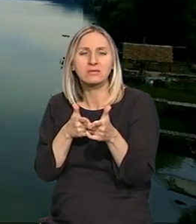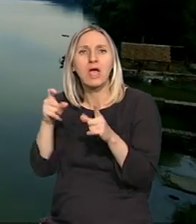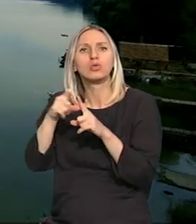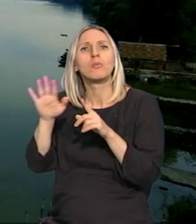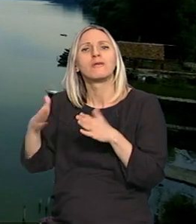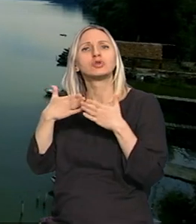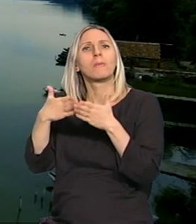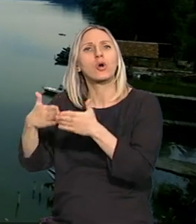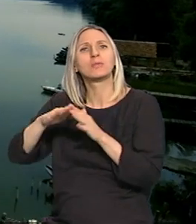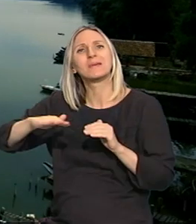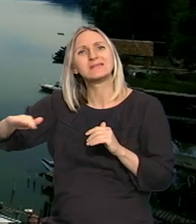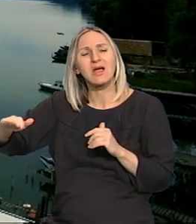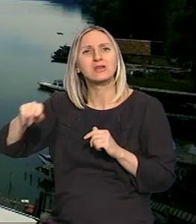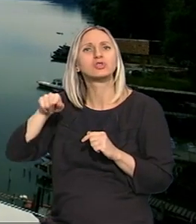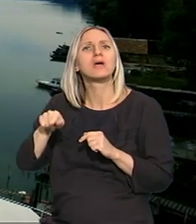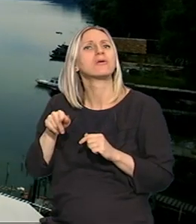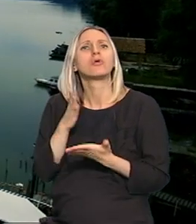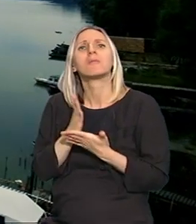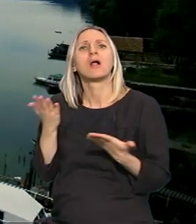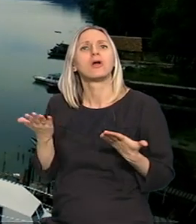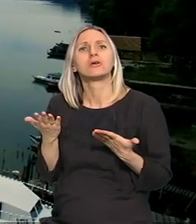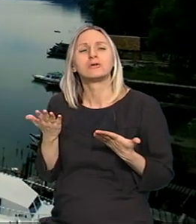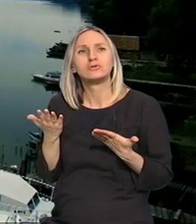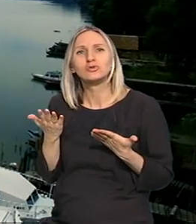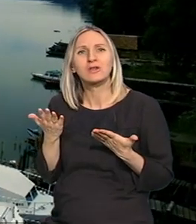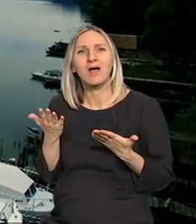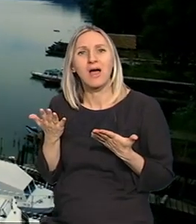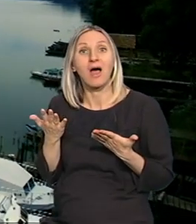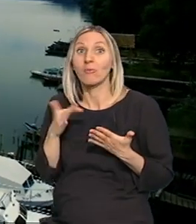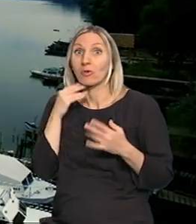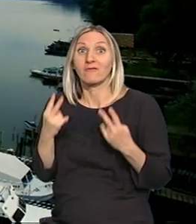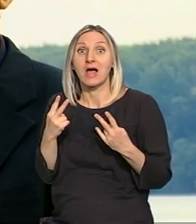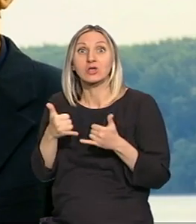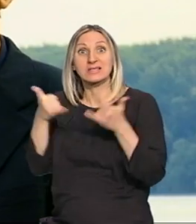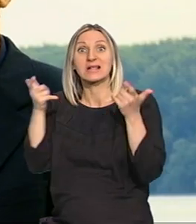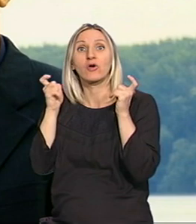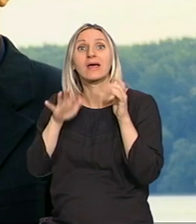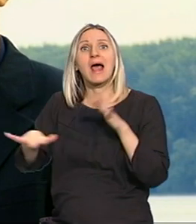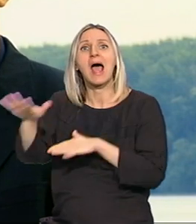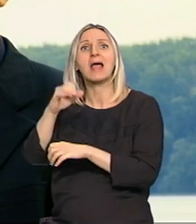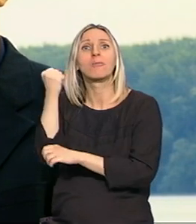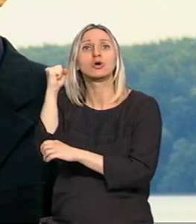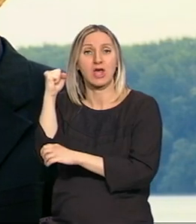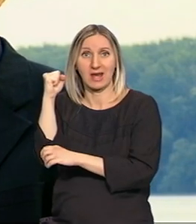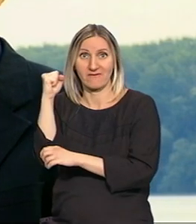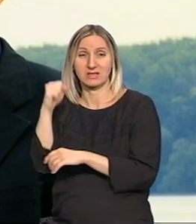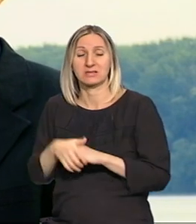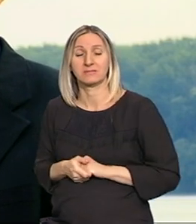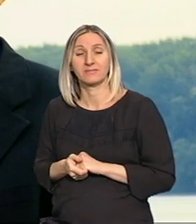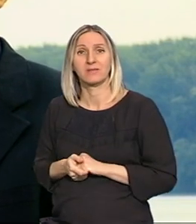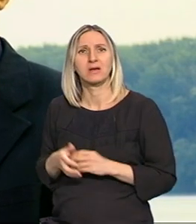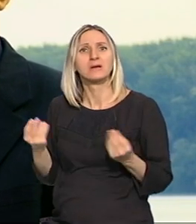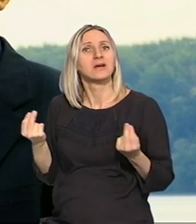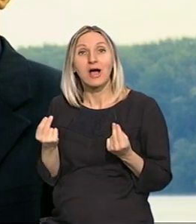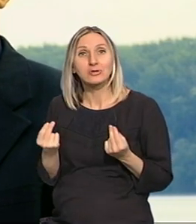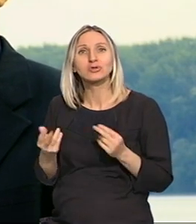je nezaobilazno za razvoj grada Požarevca i čitave ove okoline, s obzirom da je tu